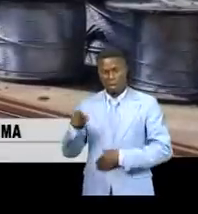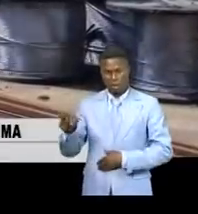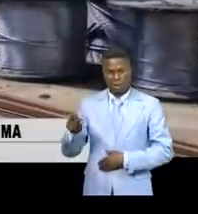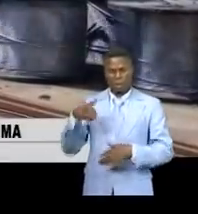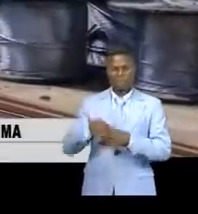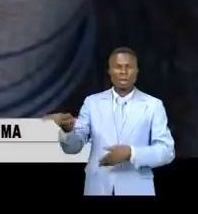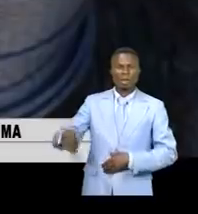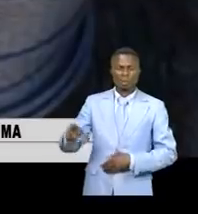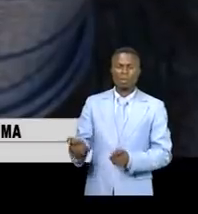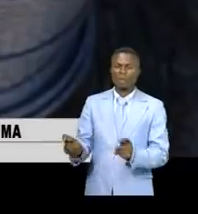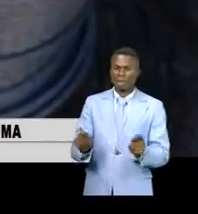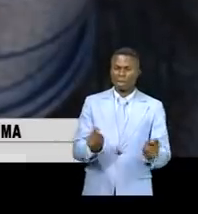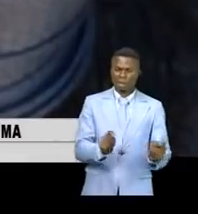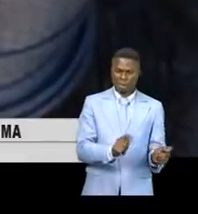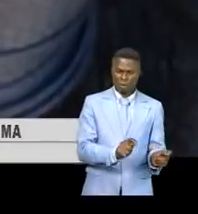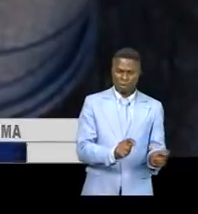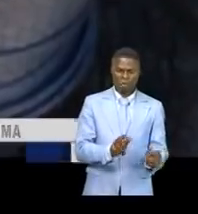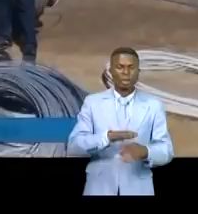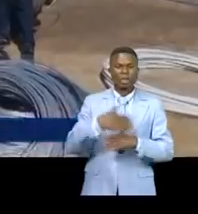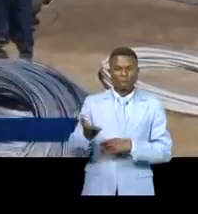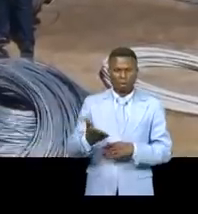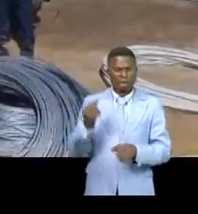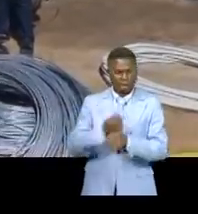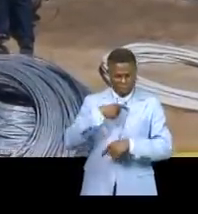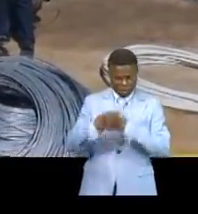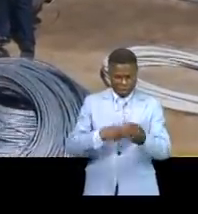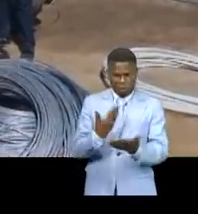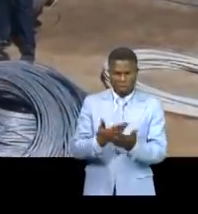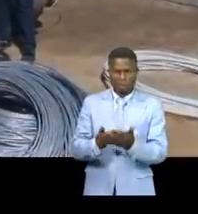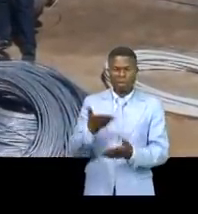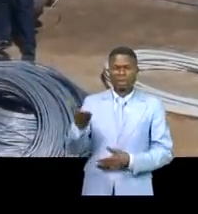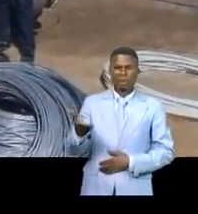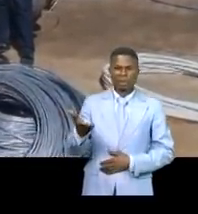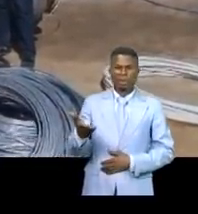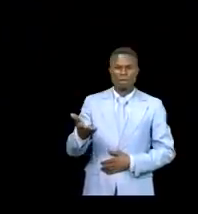la province du Tanganyika, la suite, c'est le travail des génies civils.